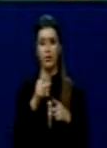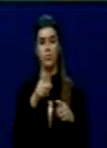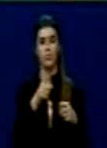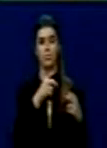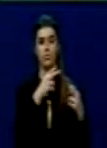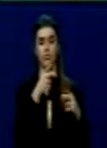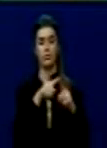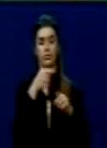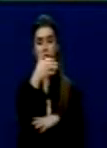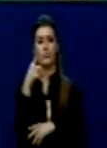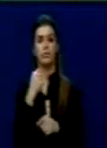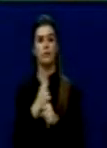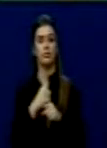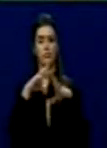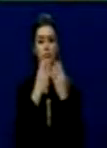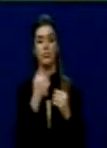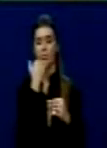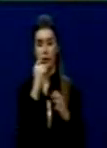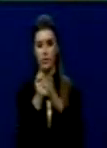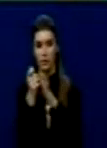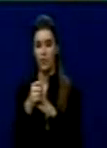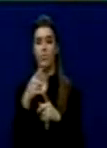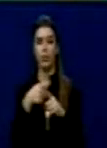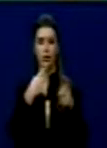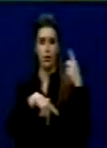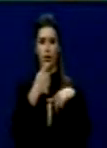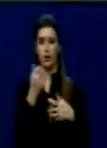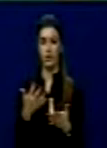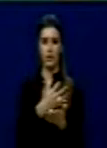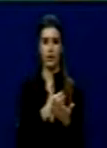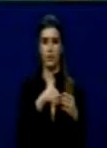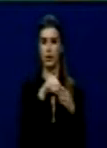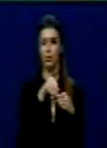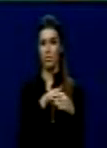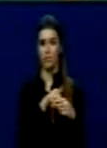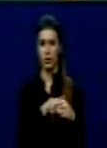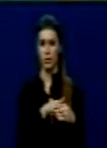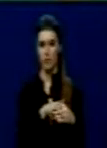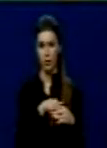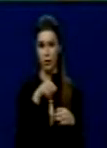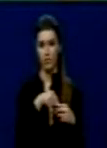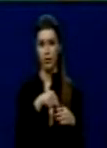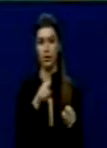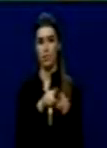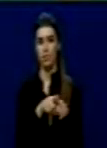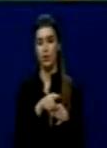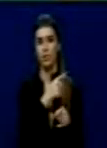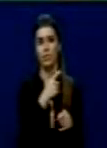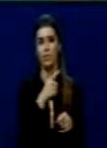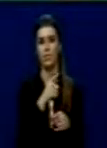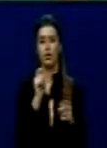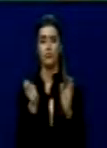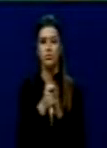e cila edhe merret me privatizimin, edhe merret pastaj me menaxhimin e fondit të privatizimit, pra ati fondi që mbledhen nga shitja e